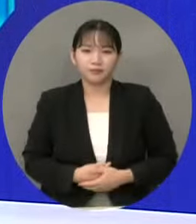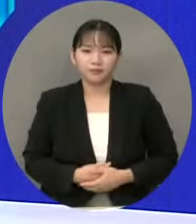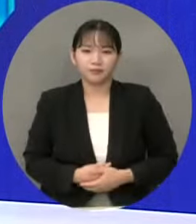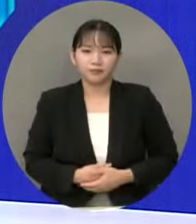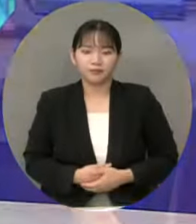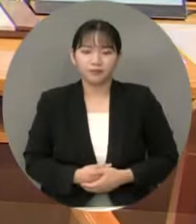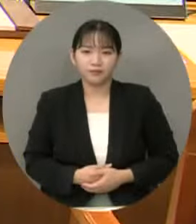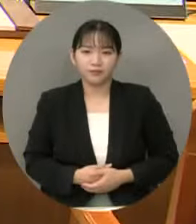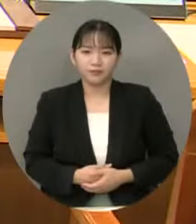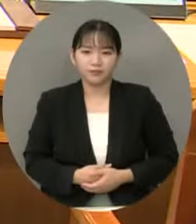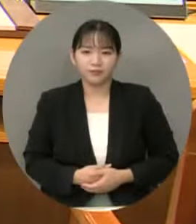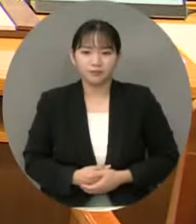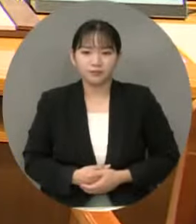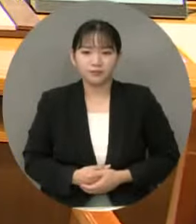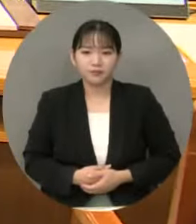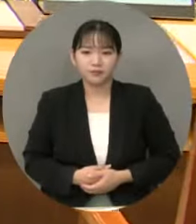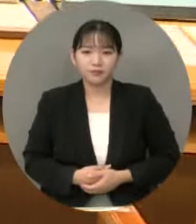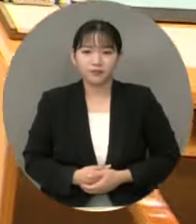기자입니다.